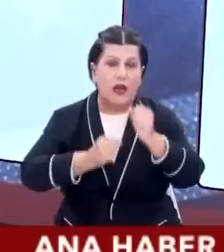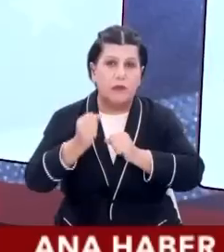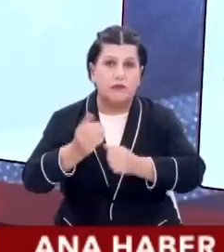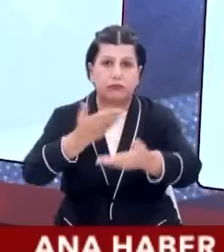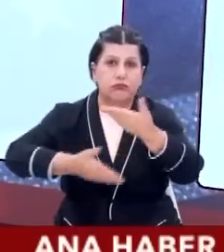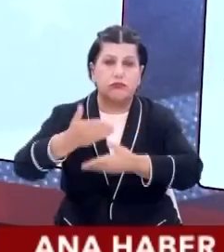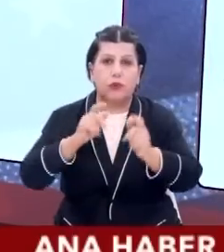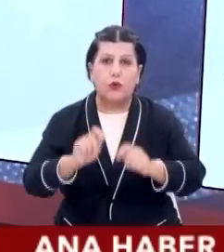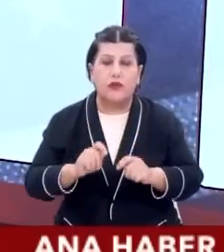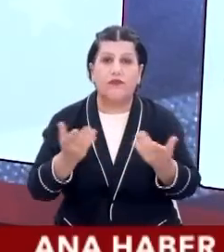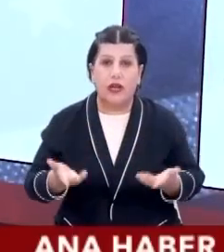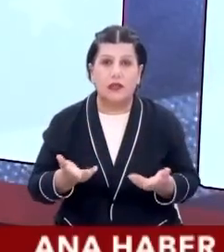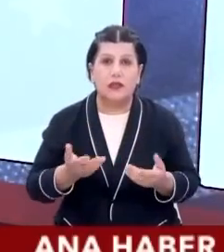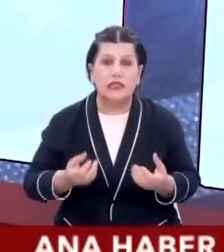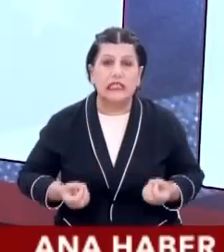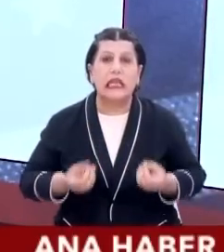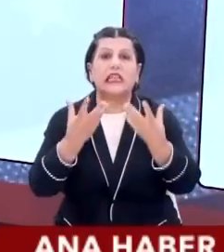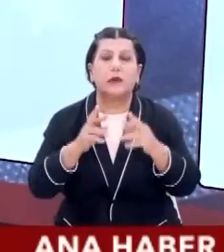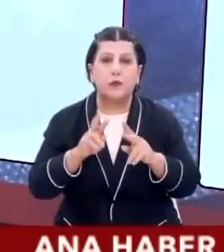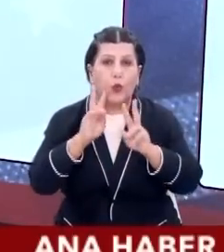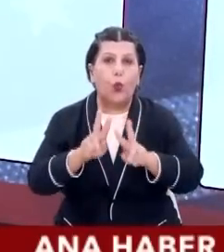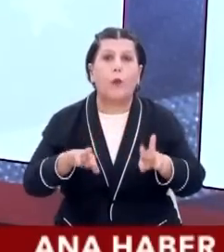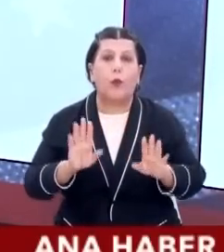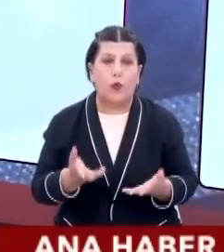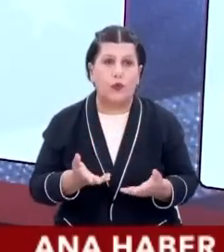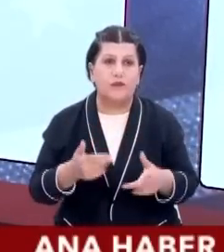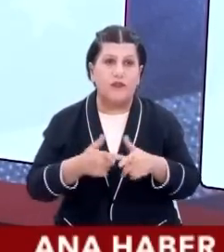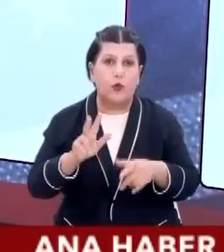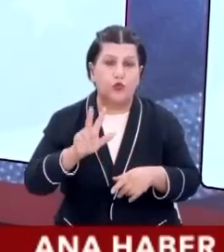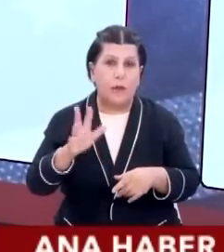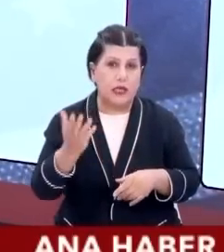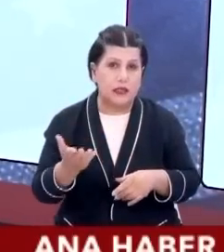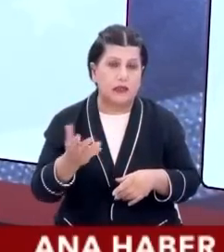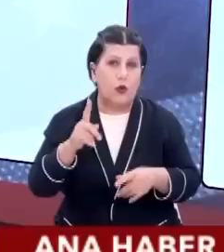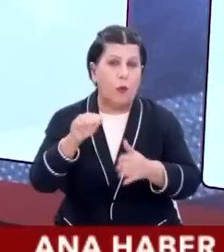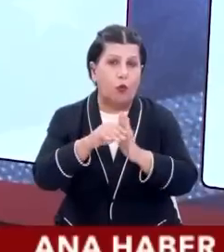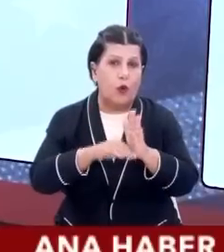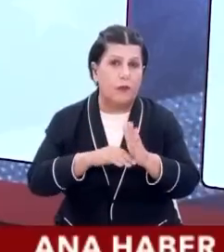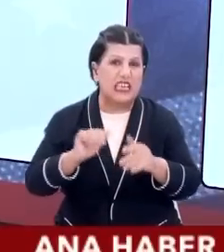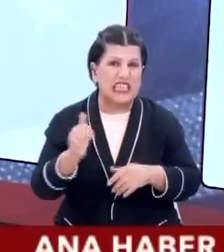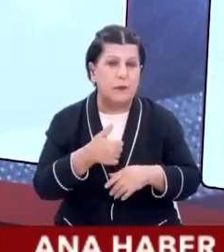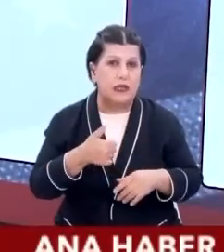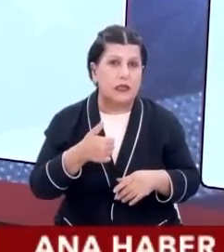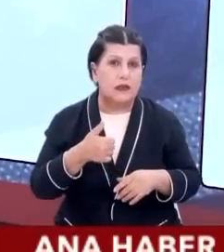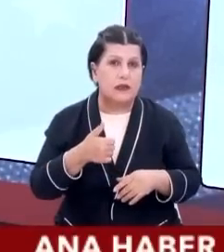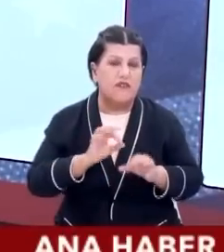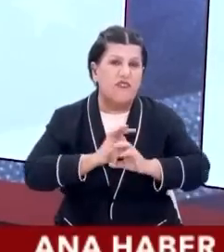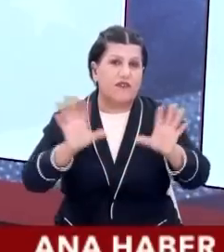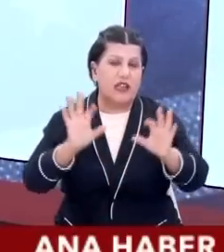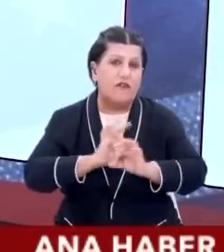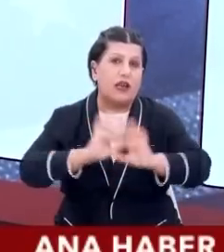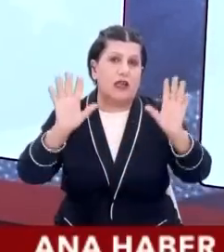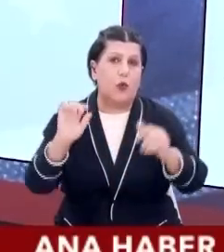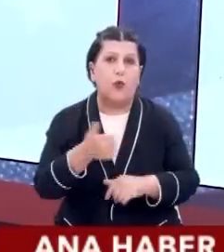ve fakat yetişecek gibi görünmüyor f-35lerin o programın kıymeti de Fevkaladenin